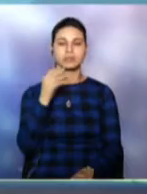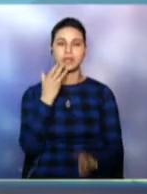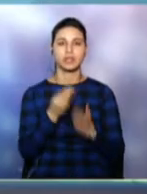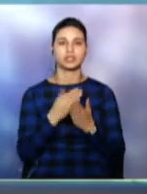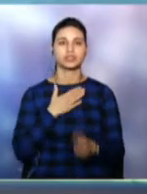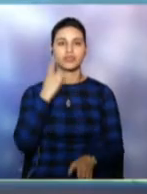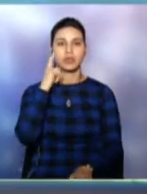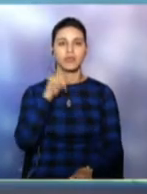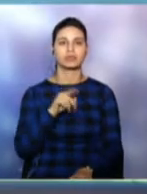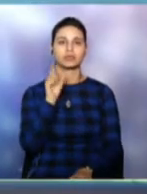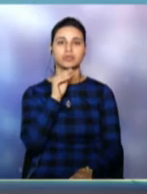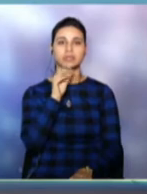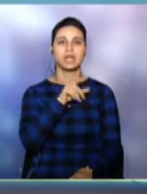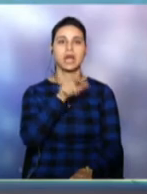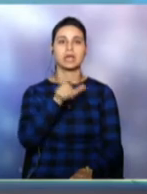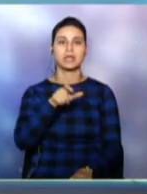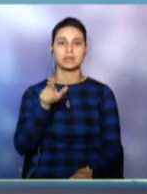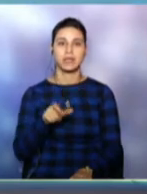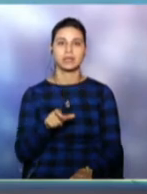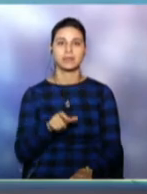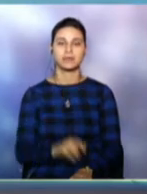გვახსოვს პერიოდები, როდესაც საქართველოში არა